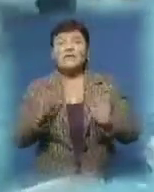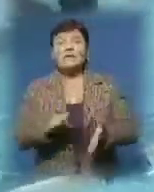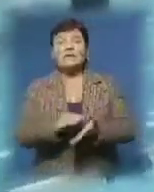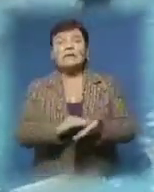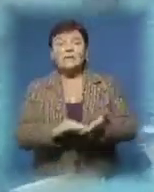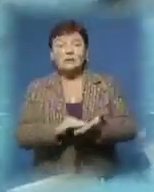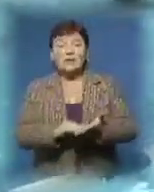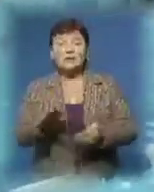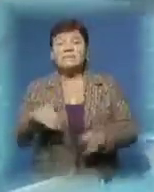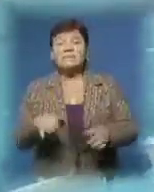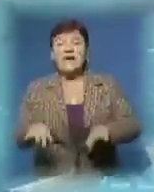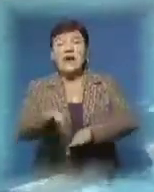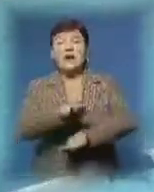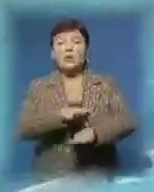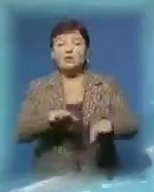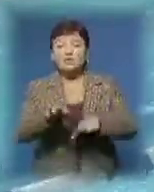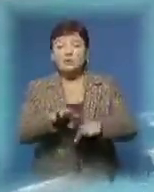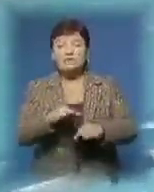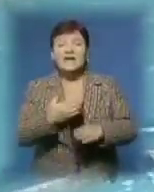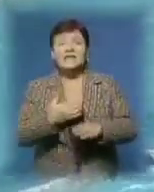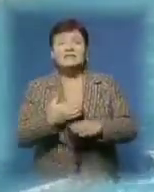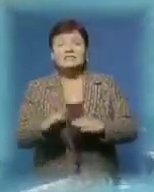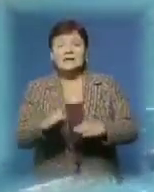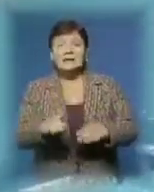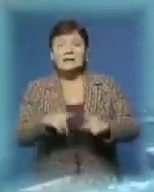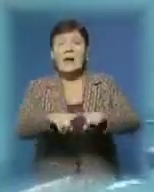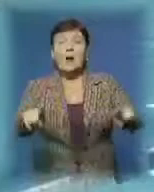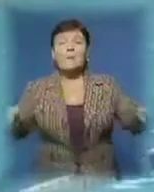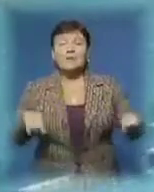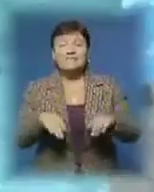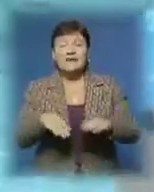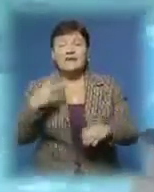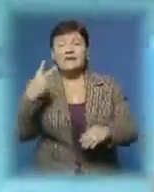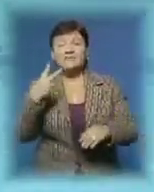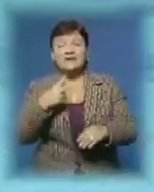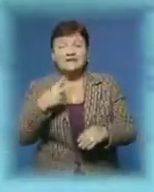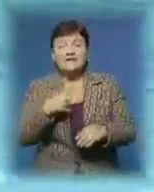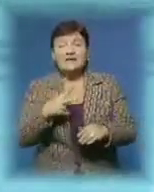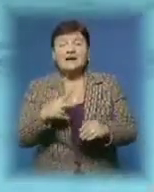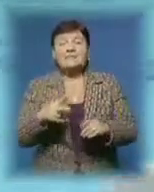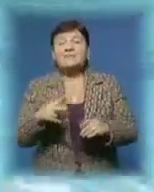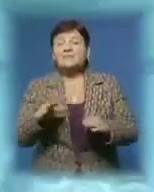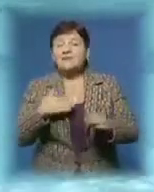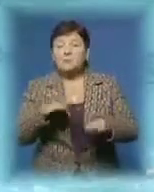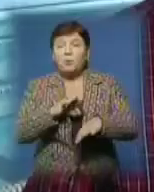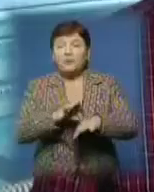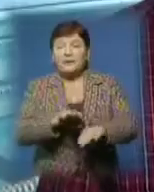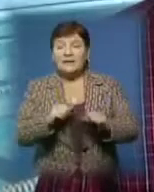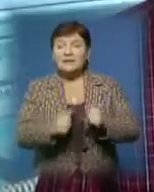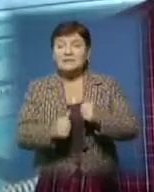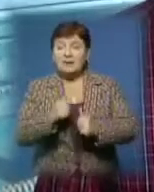тренувань. Після реконструкції глибина мілкої частини басейну зменшилася на 20 сантиметрів, що унеможливо було проведення змагань.